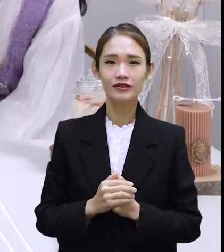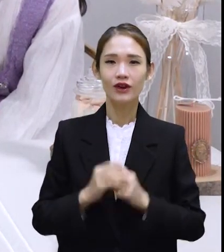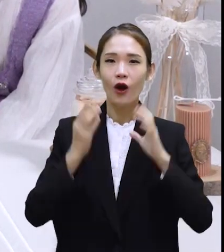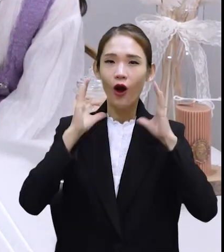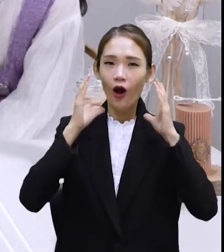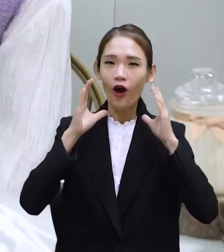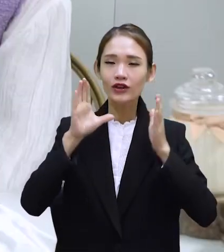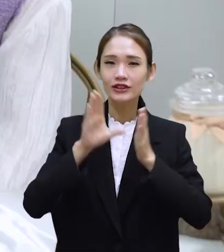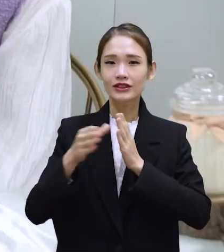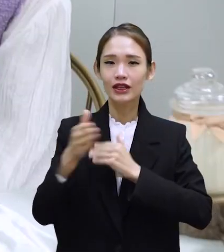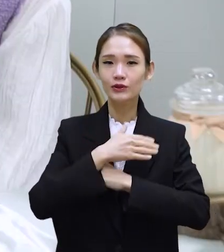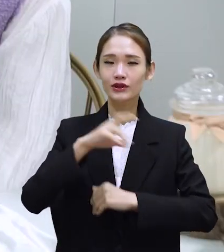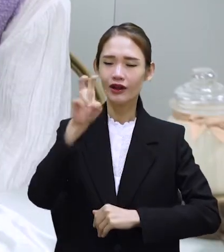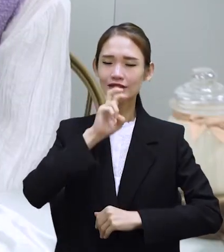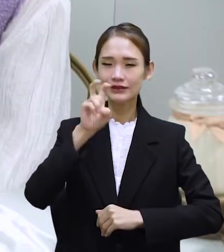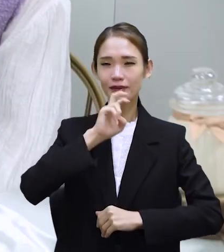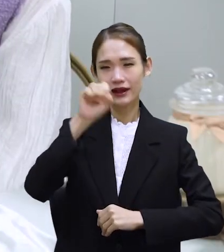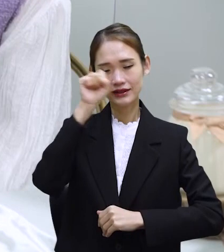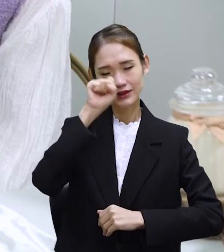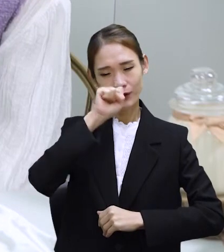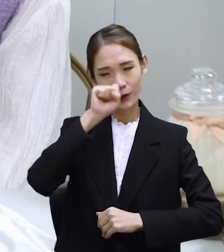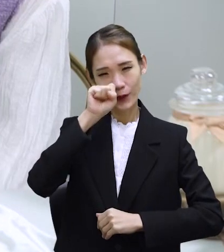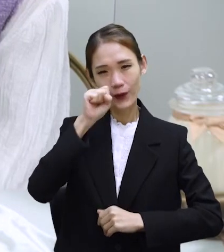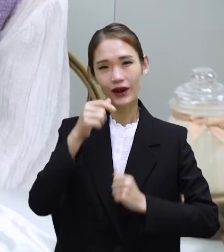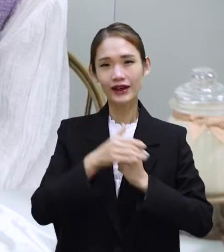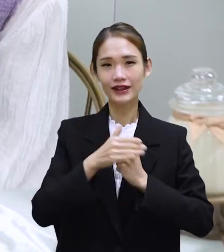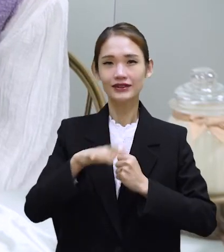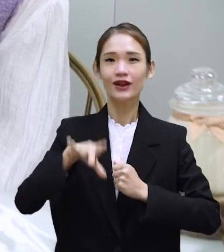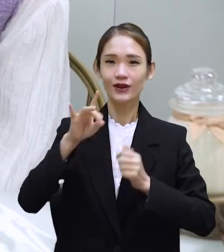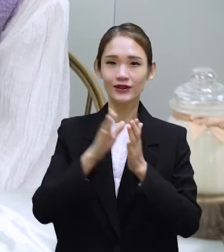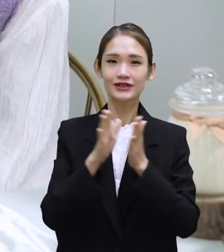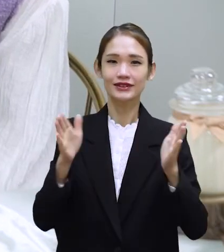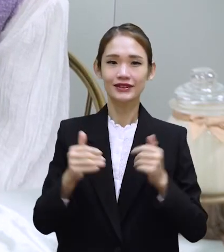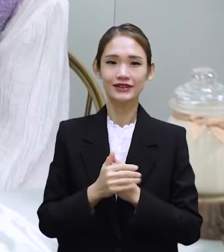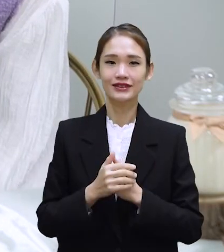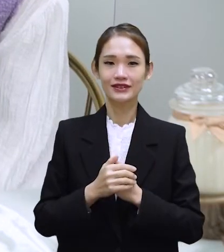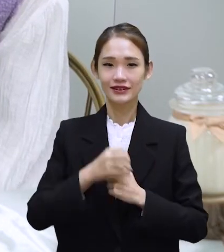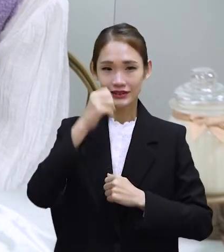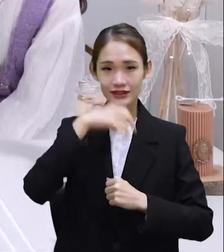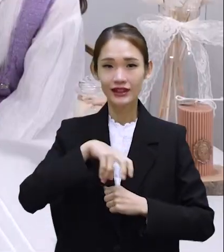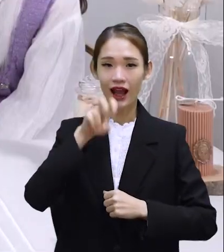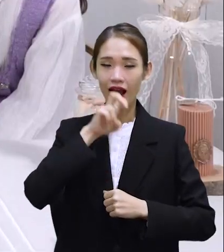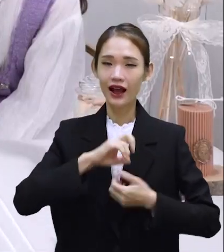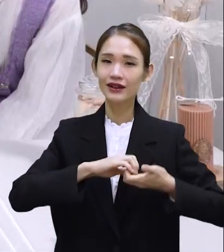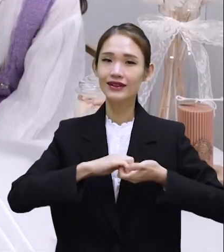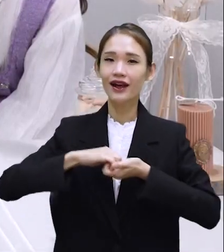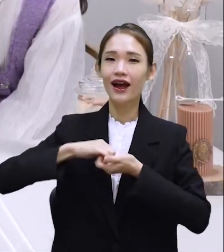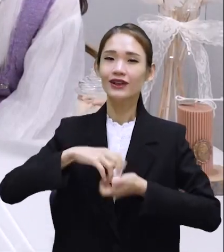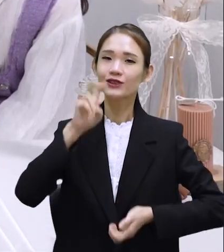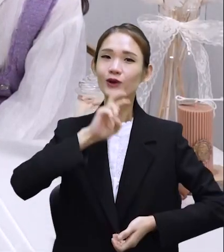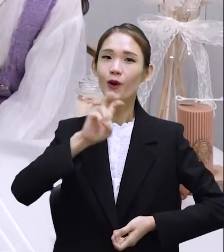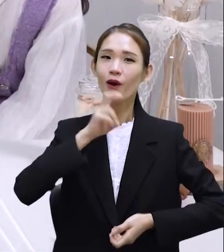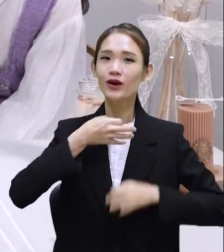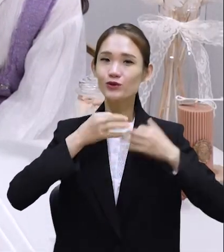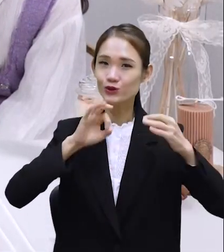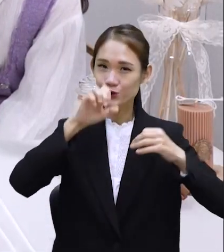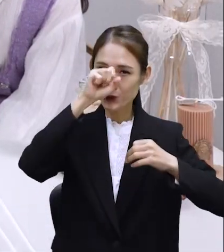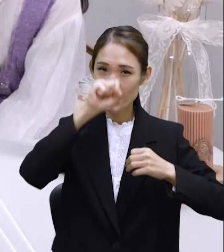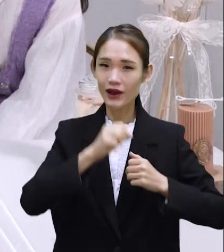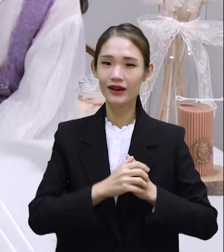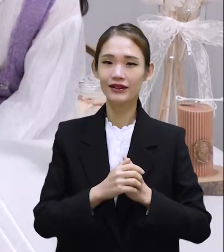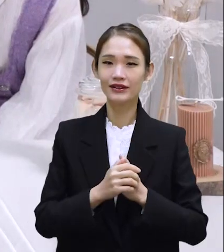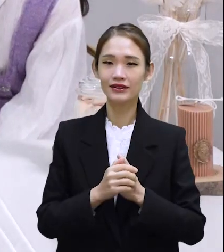뭐예요 국악을 어려서 떠 어망을 좋아해서 시작한 그냥 노래 동요 같은걸 부르는걸 좋아